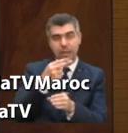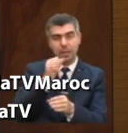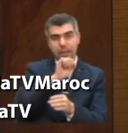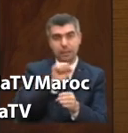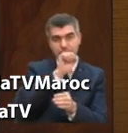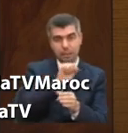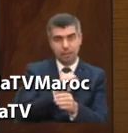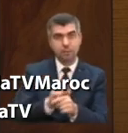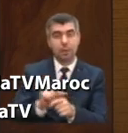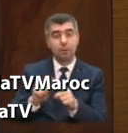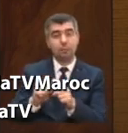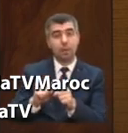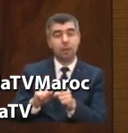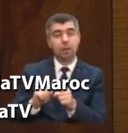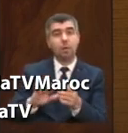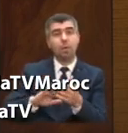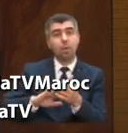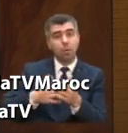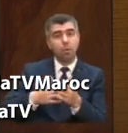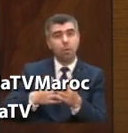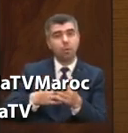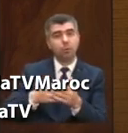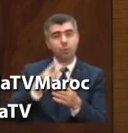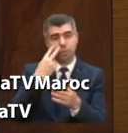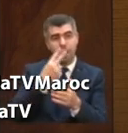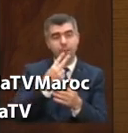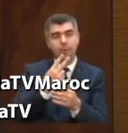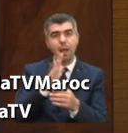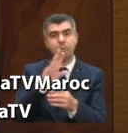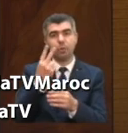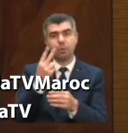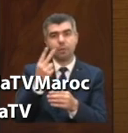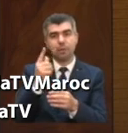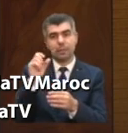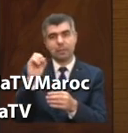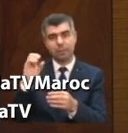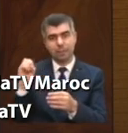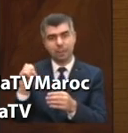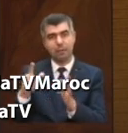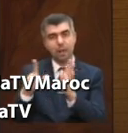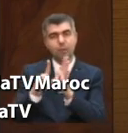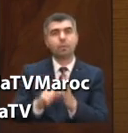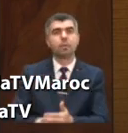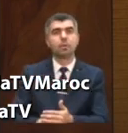تأجيل، وانتم هذا الشيء شفتوه خلال القانون 25.00، تأجيل جميع